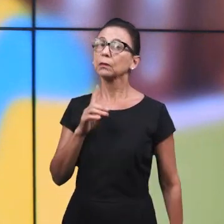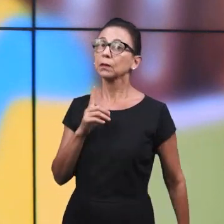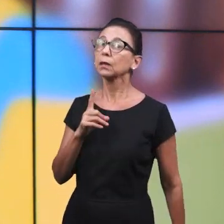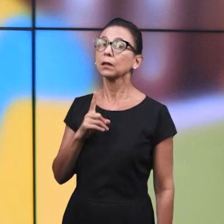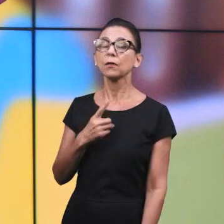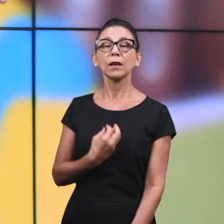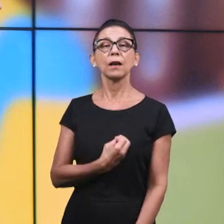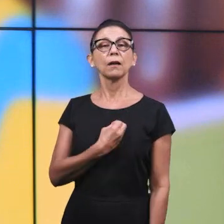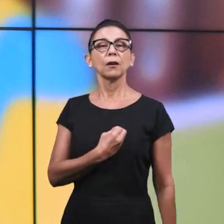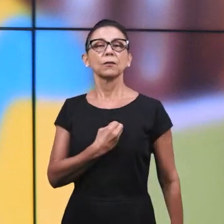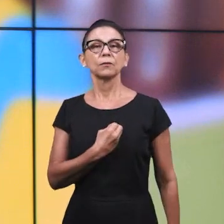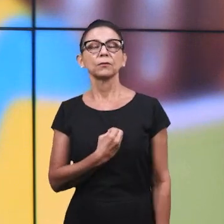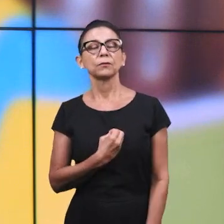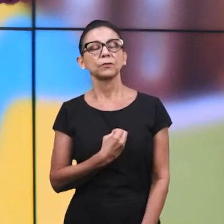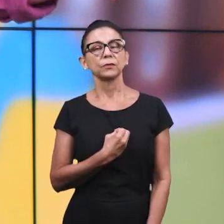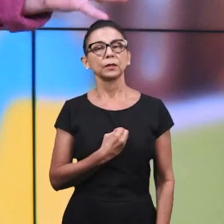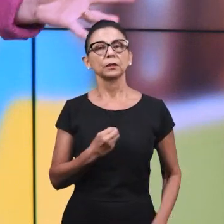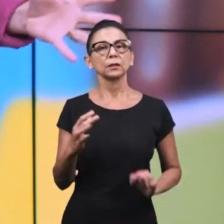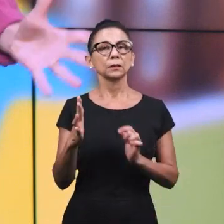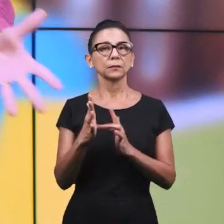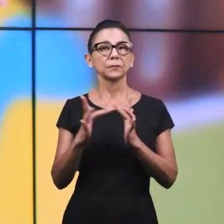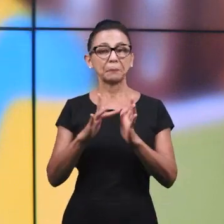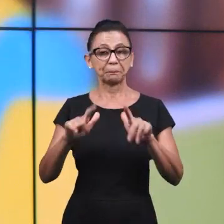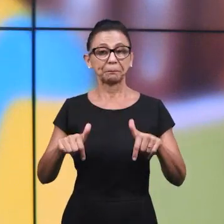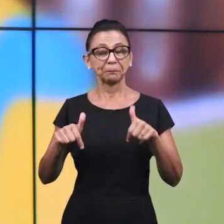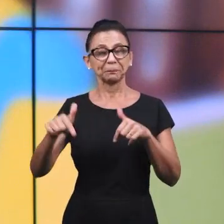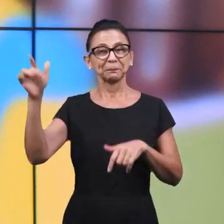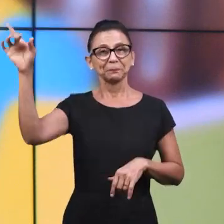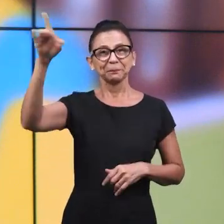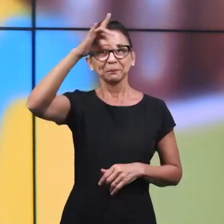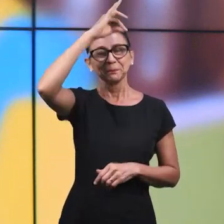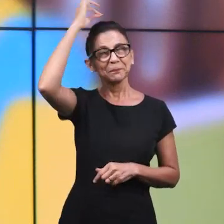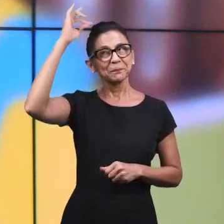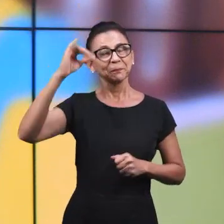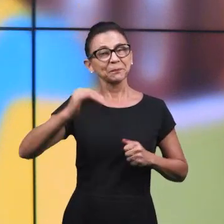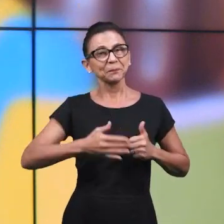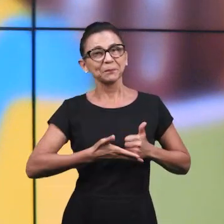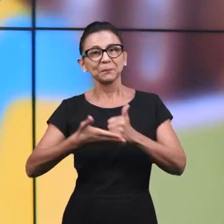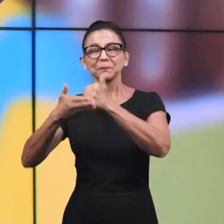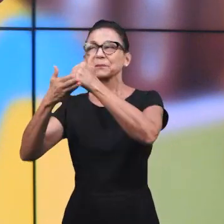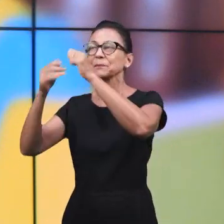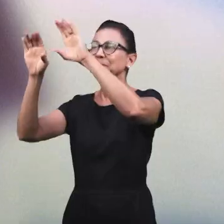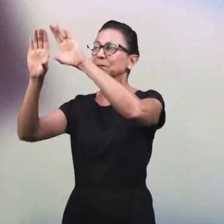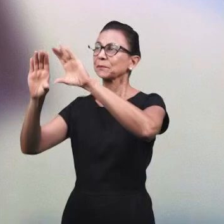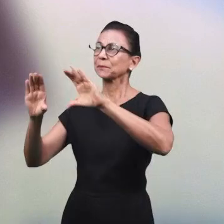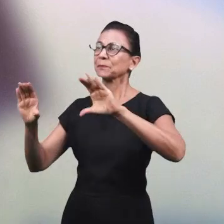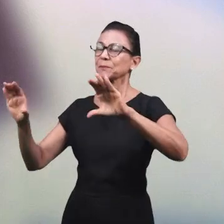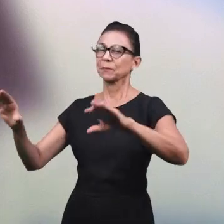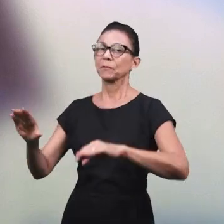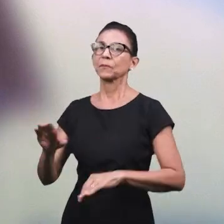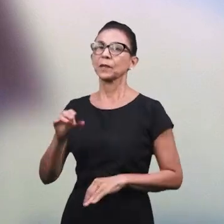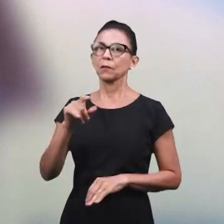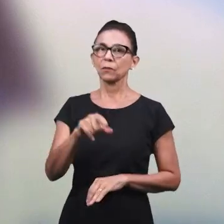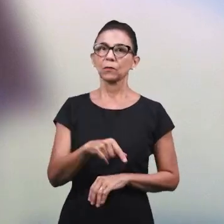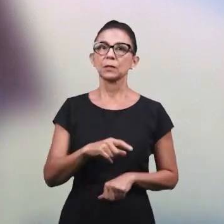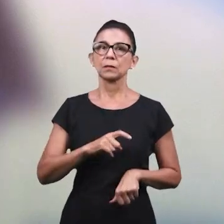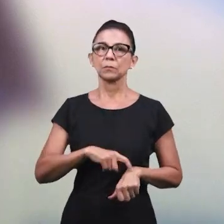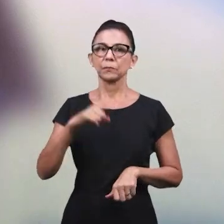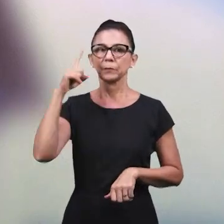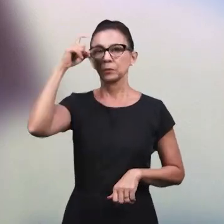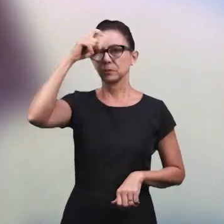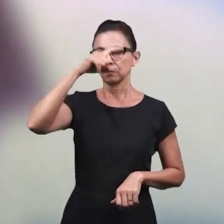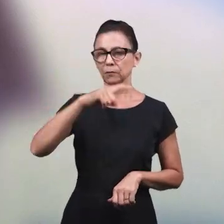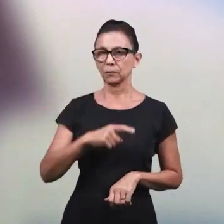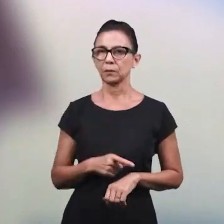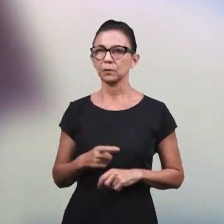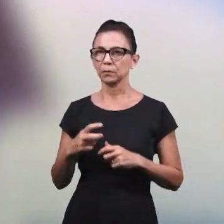nous coupons notre doigt. Non, c'est la vie de Jésus. C'est l'action du Saint-Esprit pour nous amener au ciel. Quand